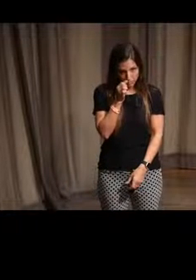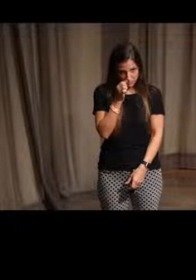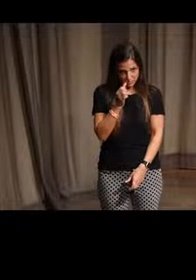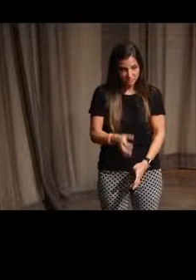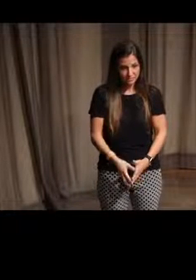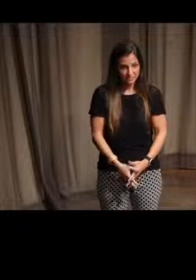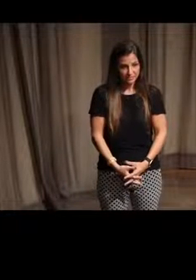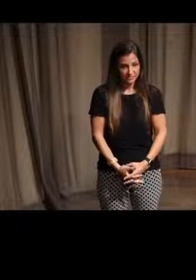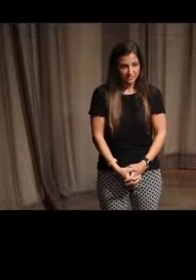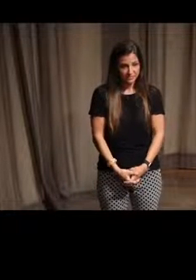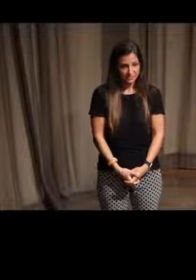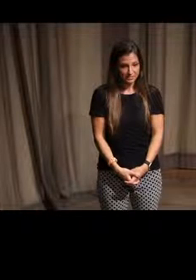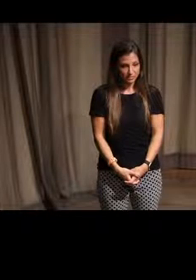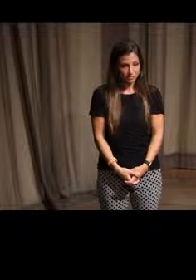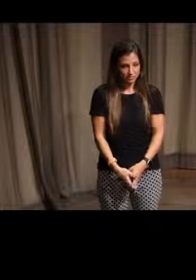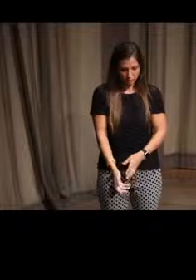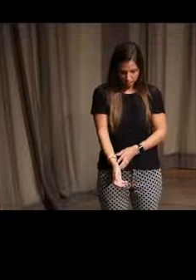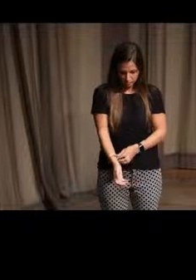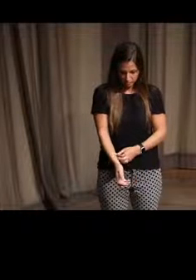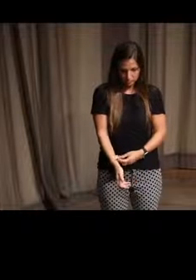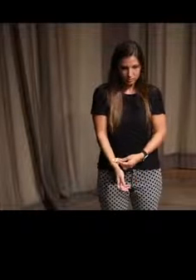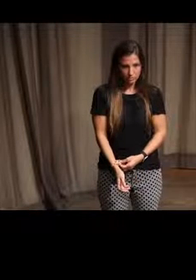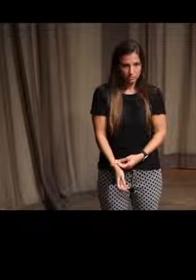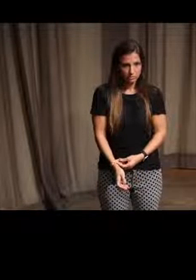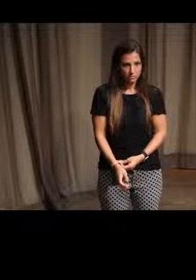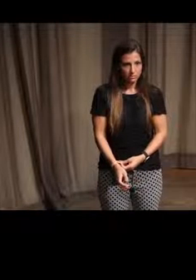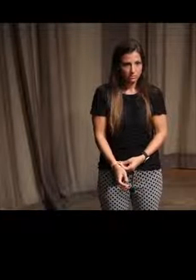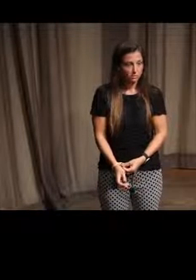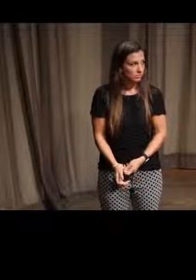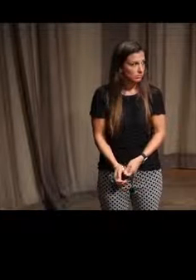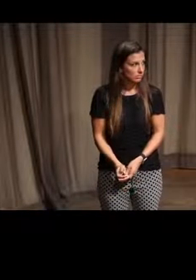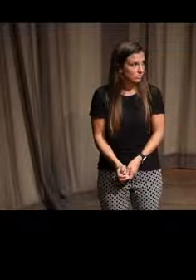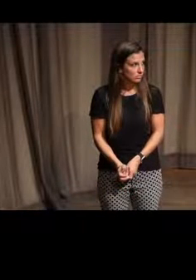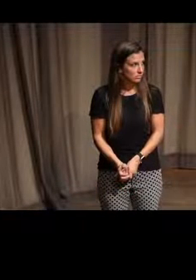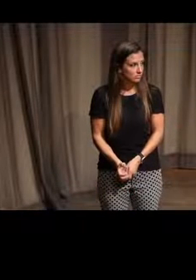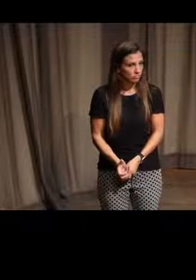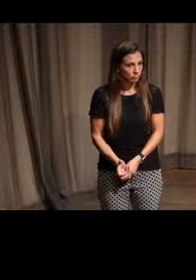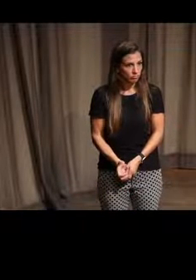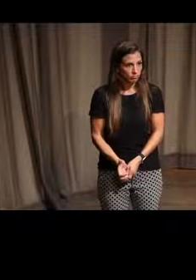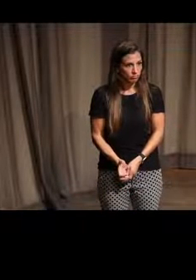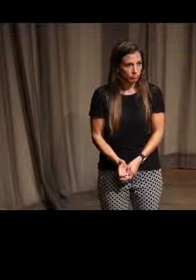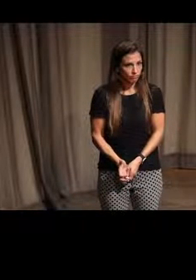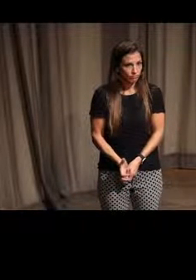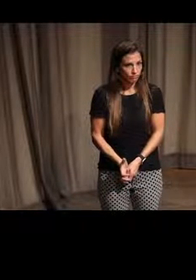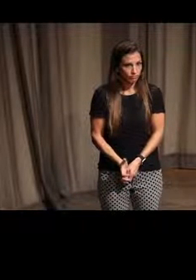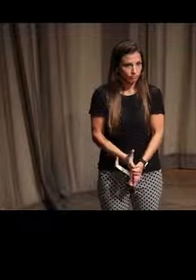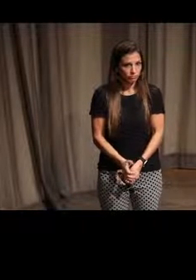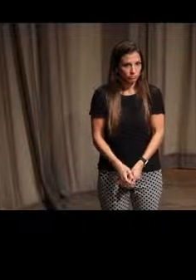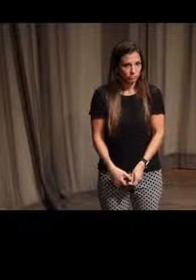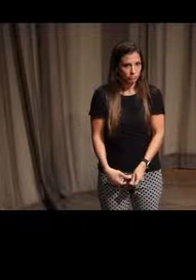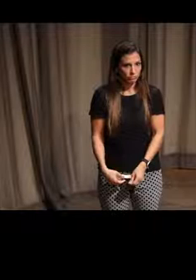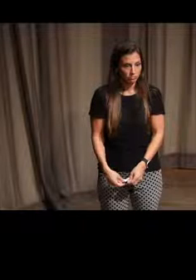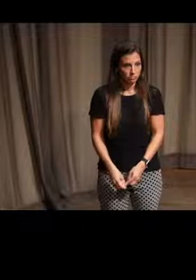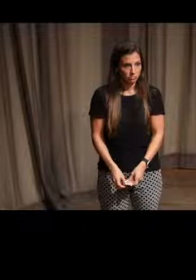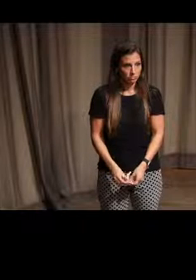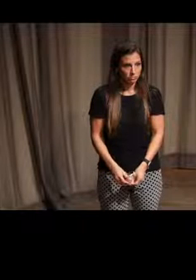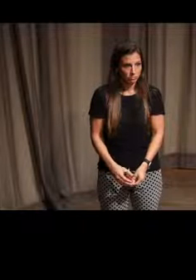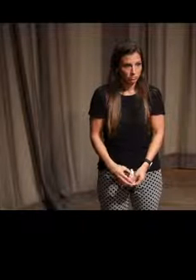s'il vous plaît, nous pouvons camper pour nous aller dans notre table derrière à côté interpréteur Yoshita pour nous prendre un petit appareil comme